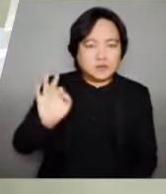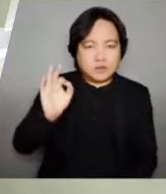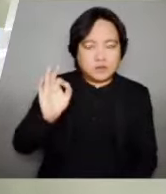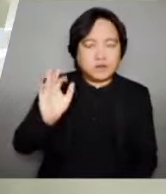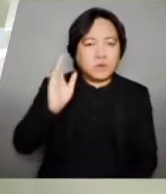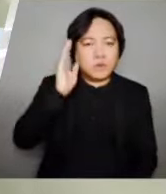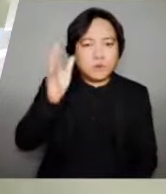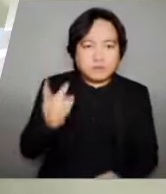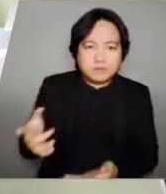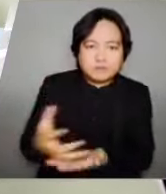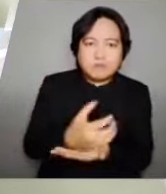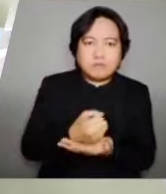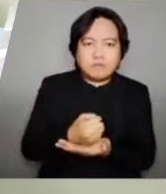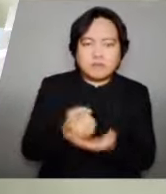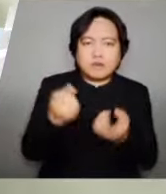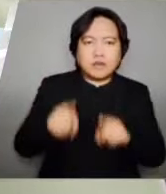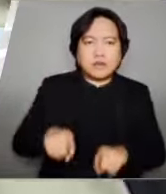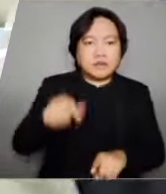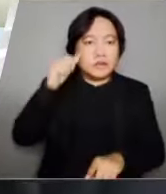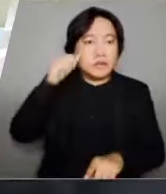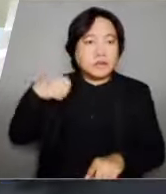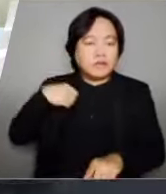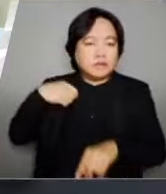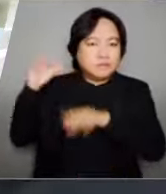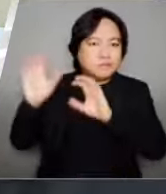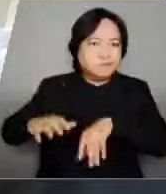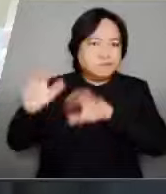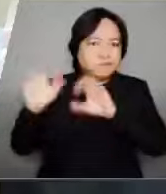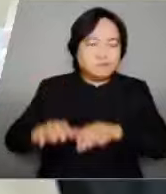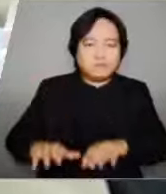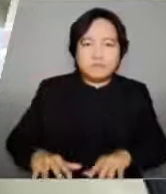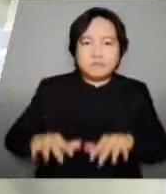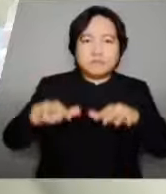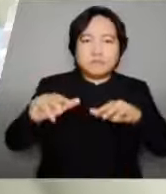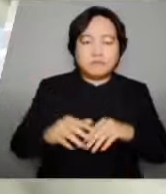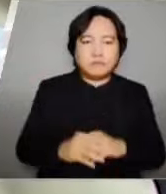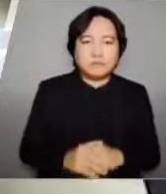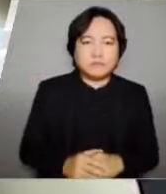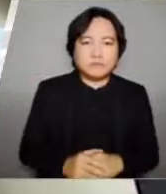naglalim talaga ng malalim. Uh-huh. Hindi po kayo maglilikas?